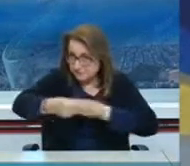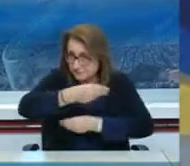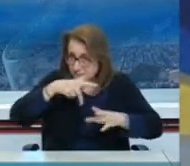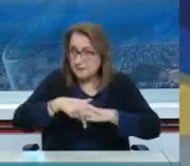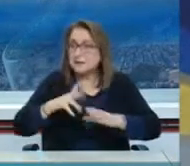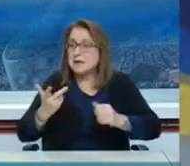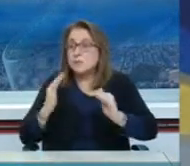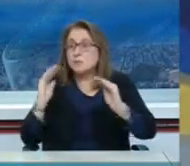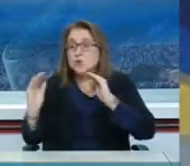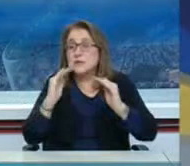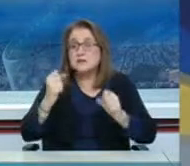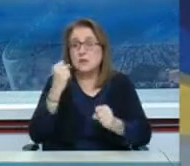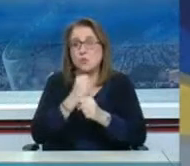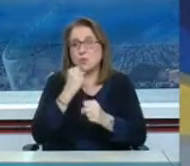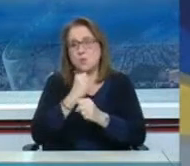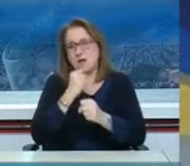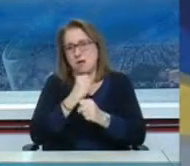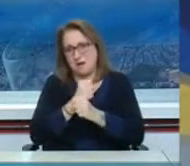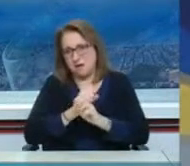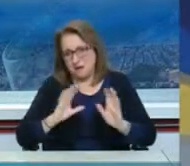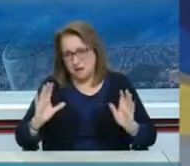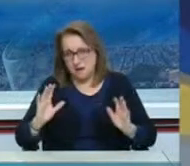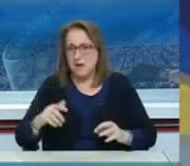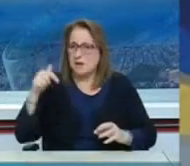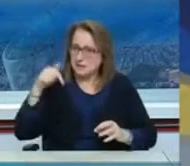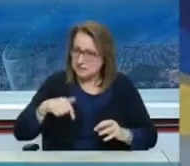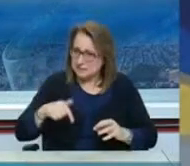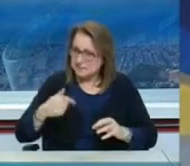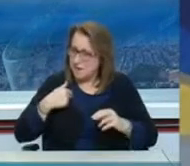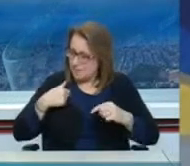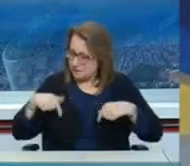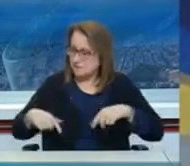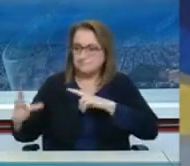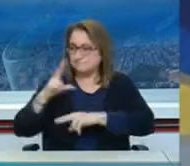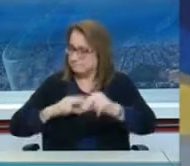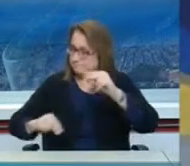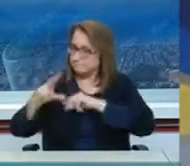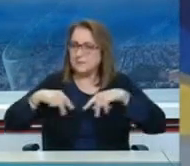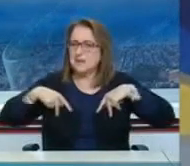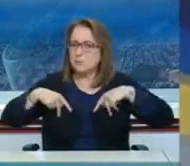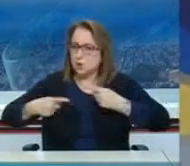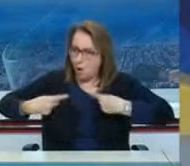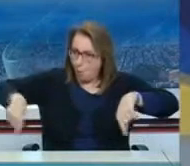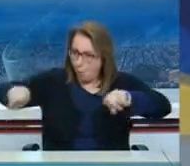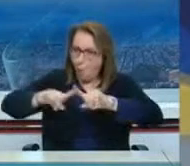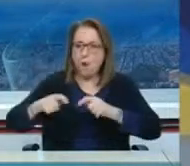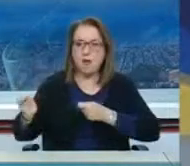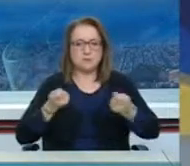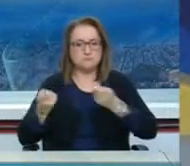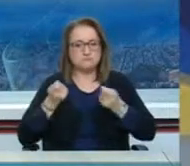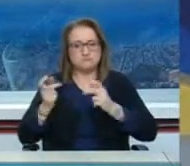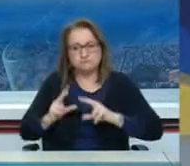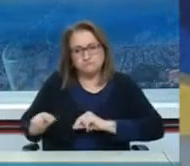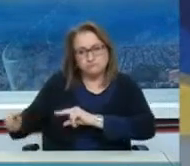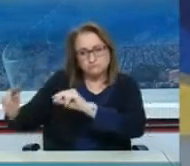απασχόλησης. Σήμερα, από κοινού με τα συναρμόδια Υπουργεία, σε απόλυτο συντονισμό,